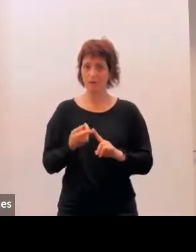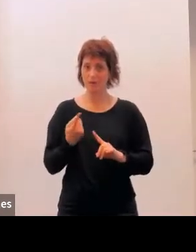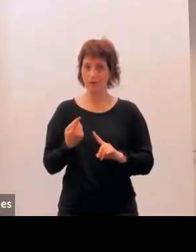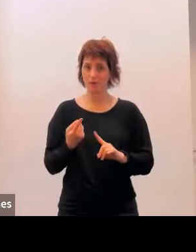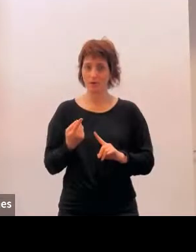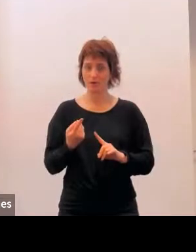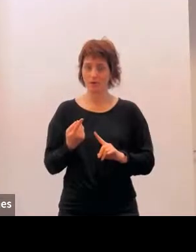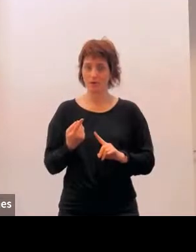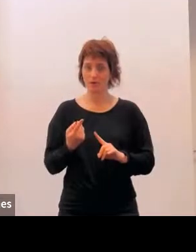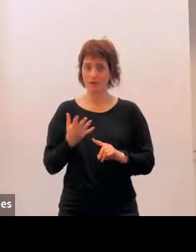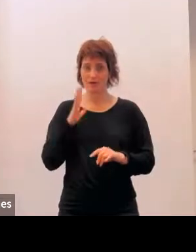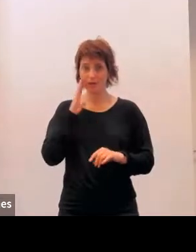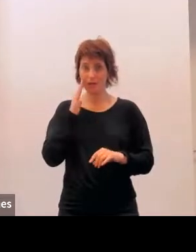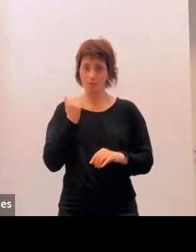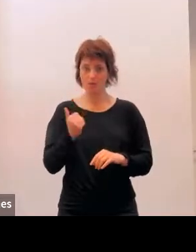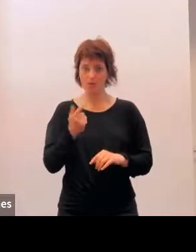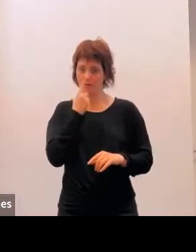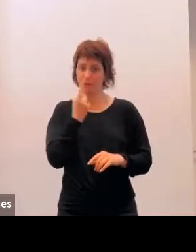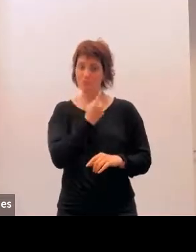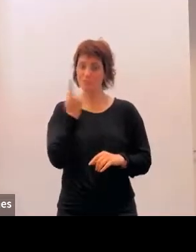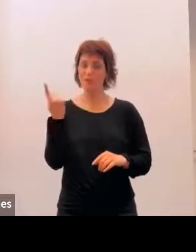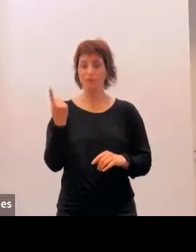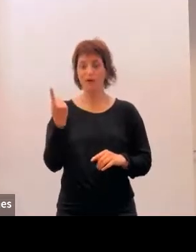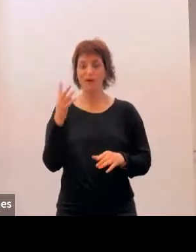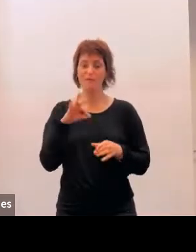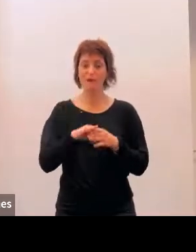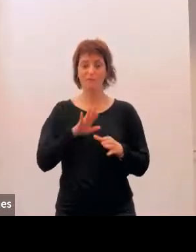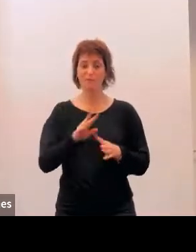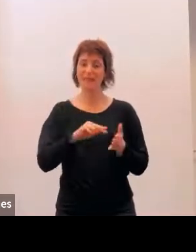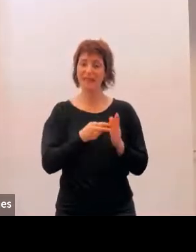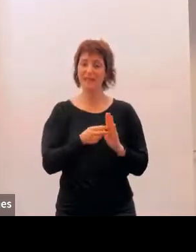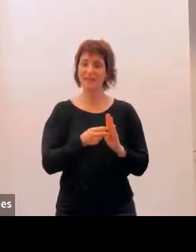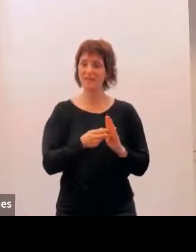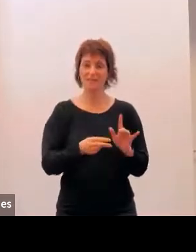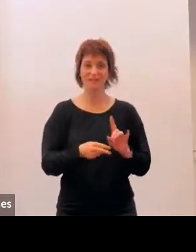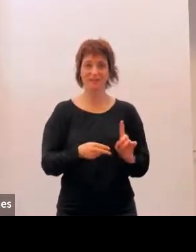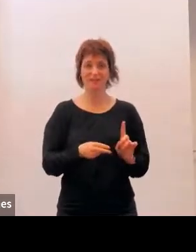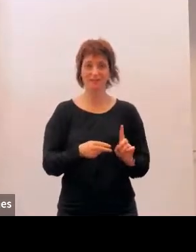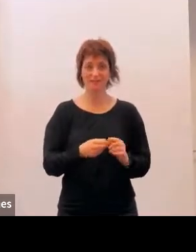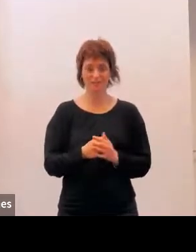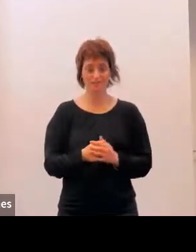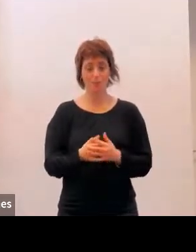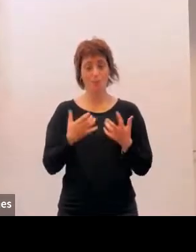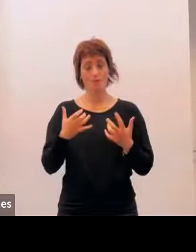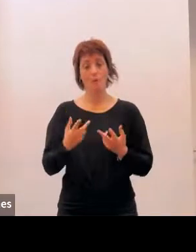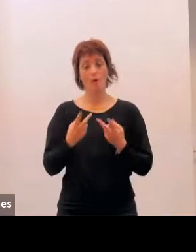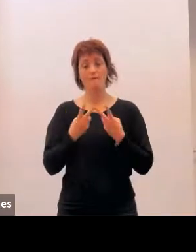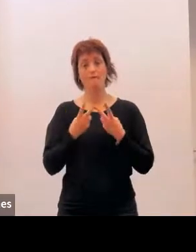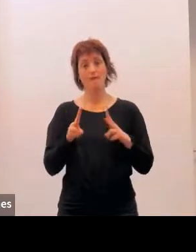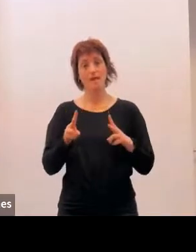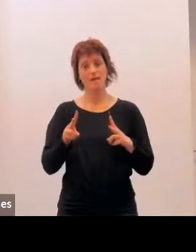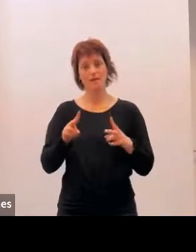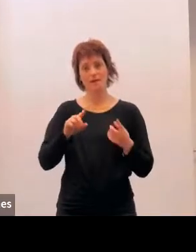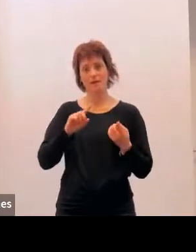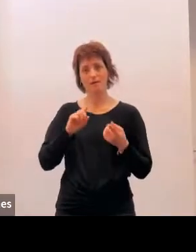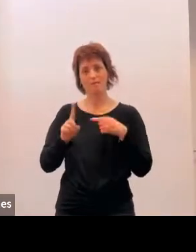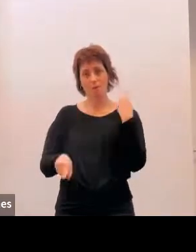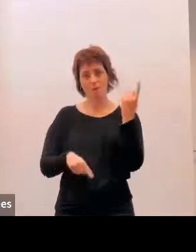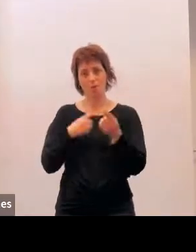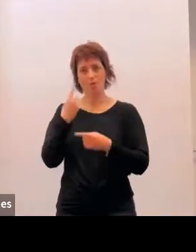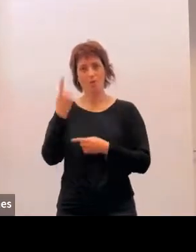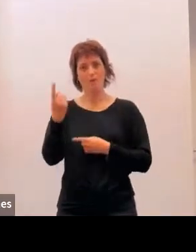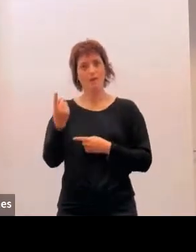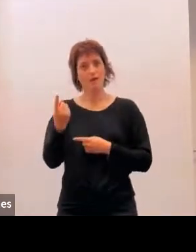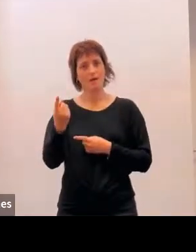Et c'est en ça qu'il n'est pas que technique. Car pour que Nancy se renouvelle, Nancy a besoin de